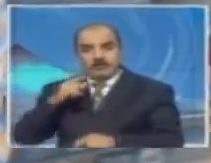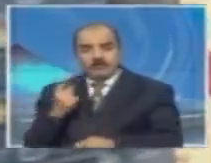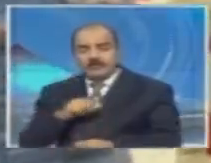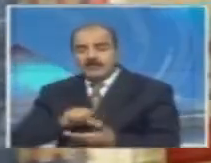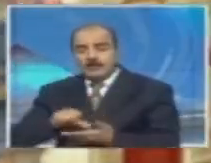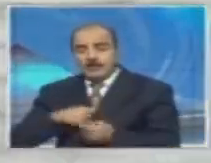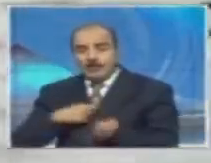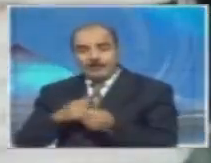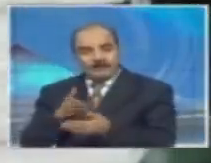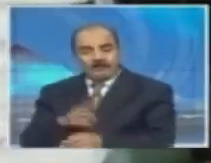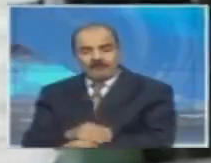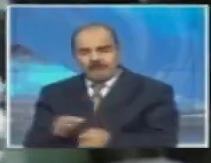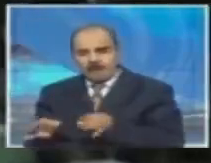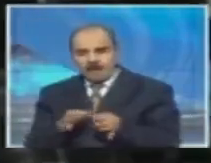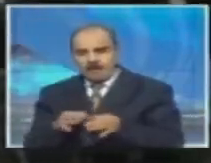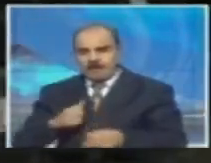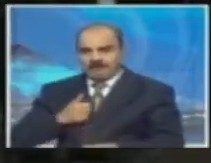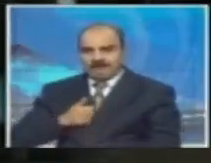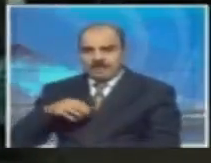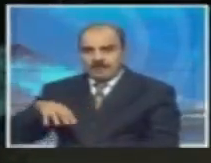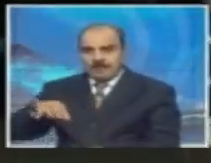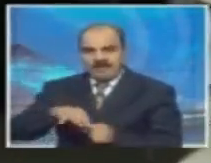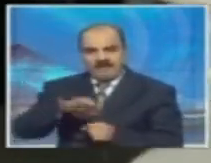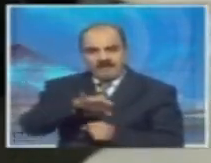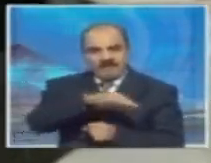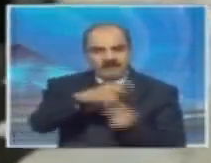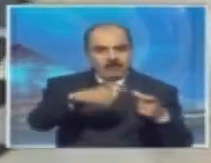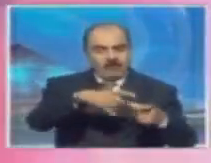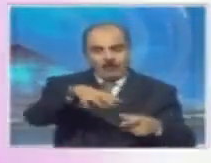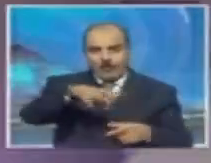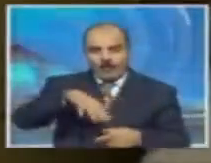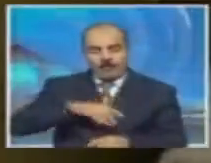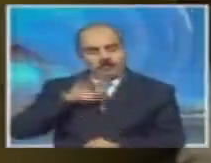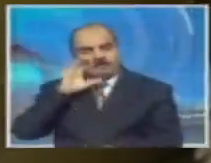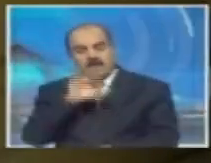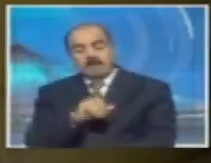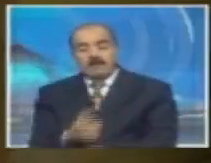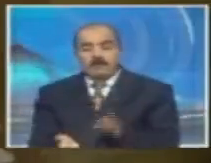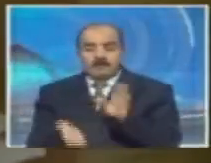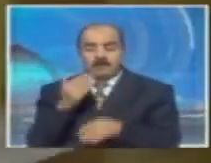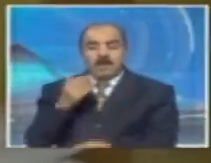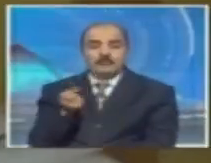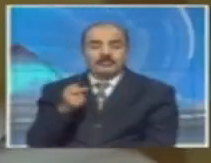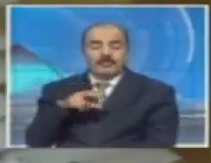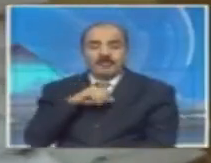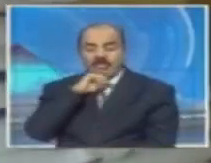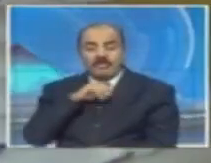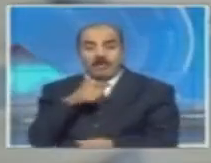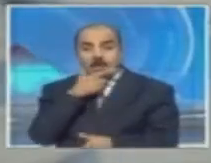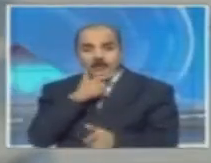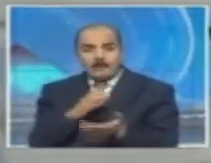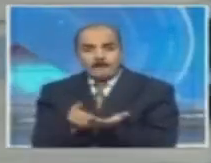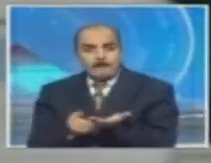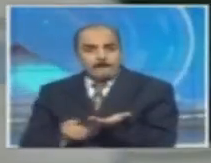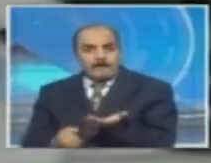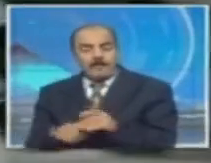التموين والتجارة بالتنسيق مع قطاع الأمن العام ومديريات الأمن من ضبط أكثر من 85 طن دقيق أبيض بعدد